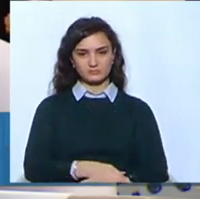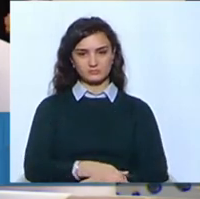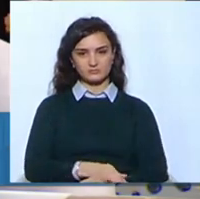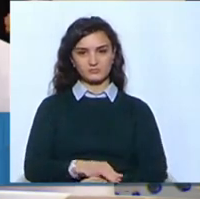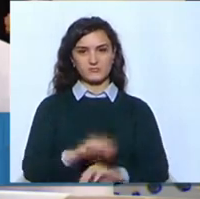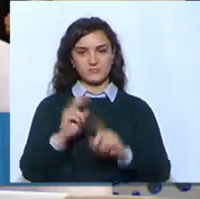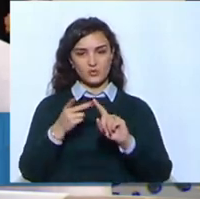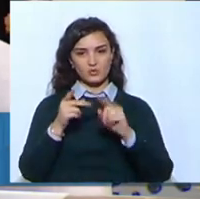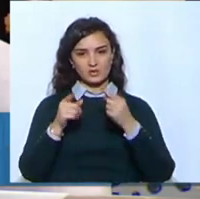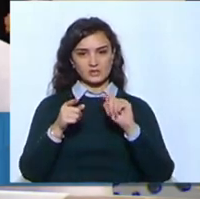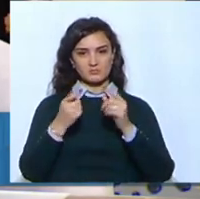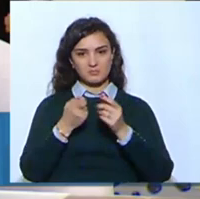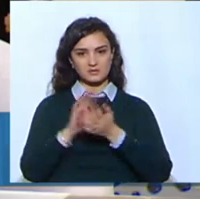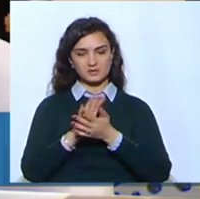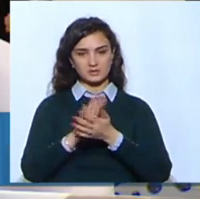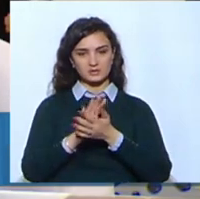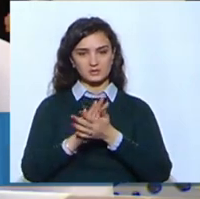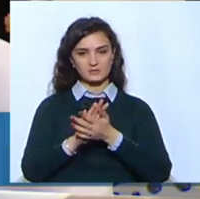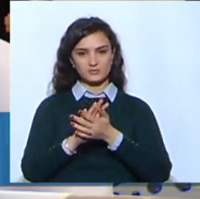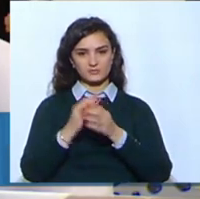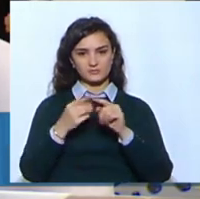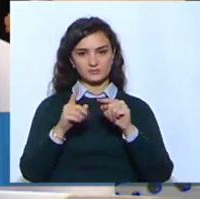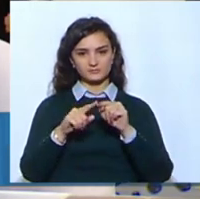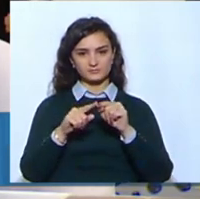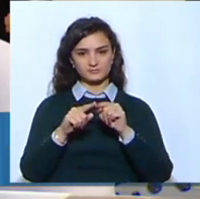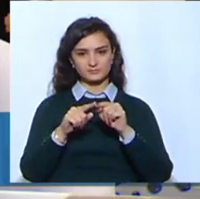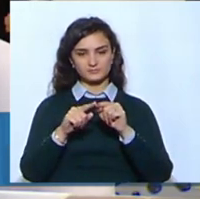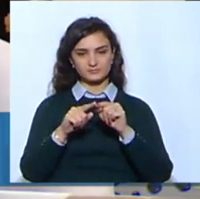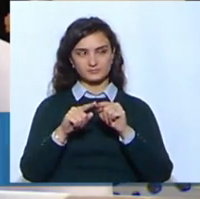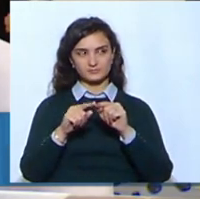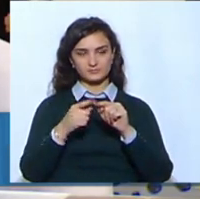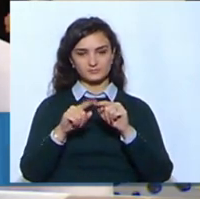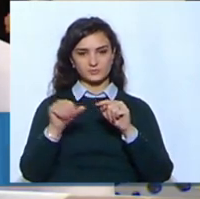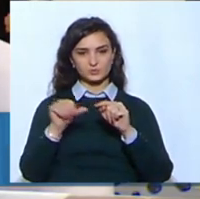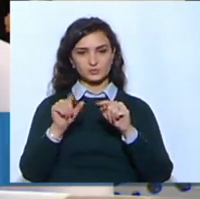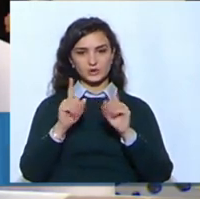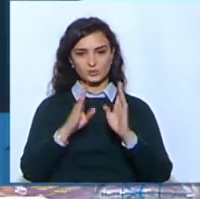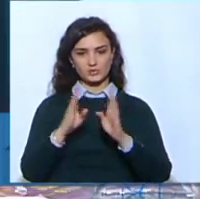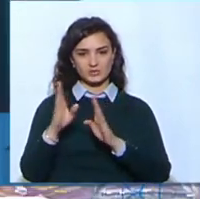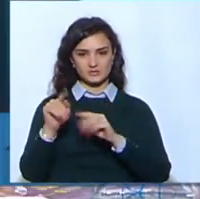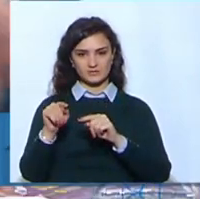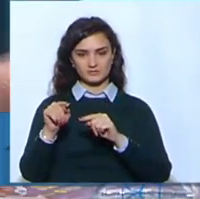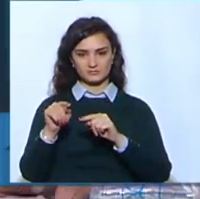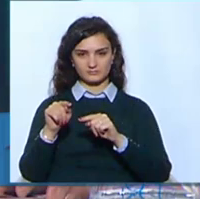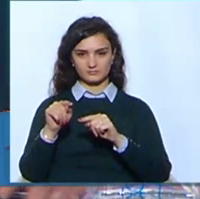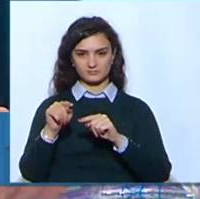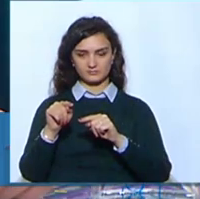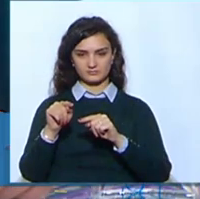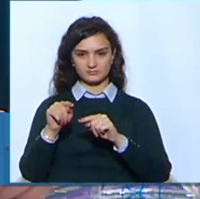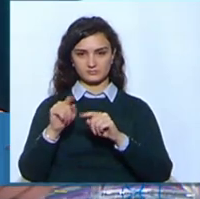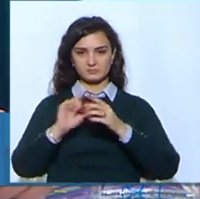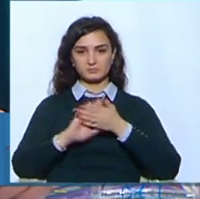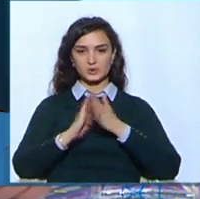მეორე არის ეს ბაქტერია, რომელიც შეექმნება პირობები და ის იწვევს რაღაცა სახეობას. და თუ იქცევა ხო რეალურად? ანუ როცა